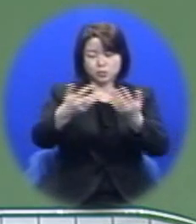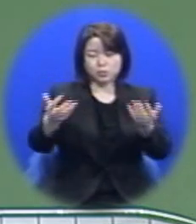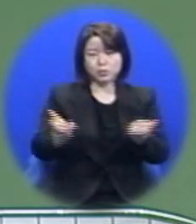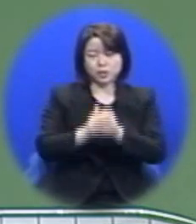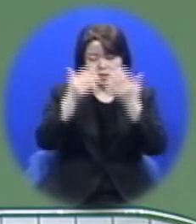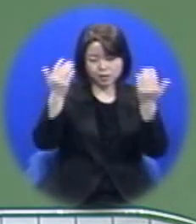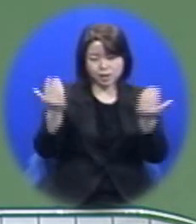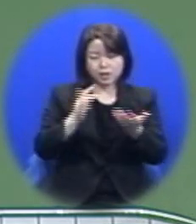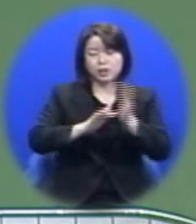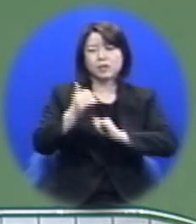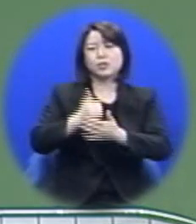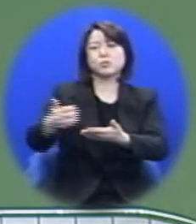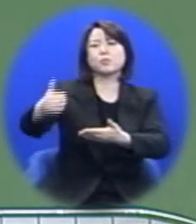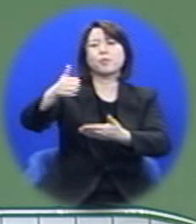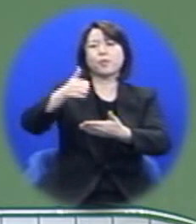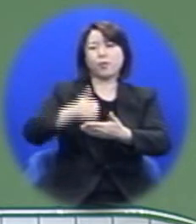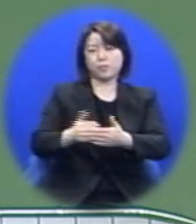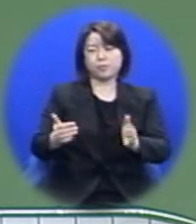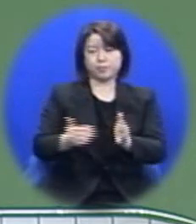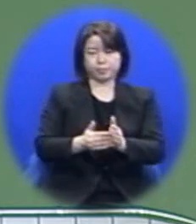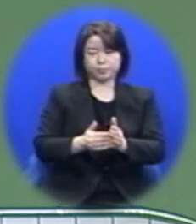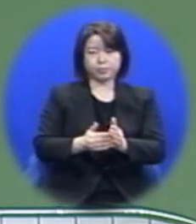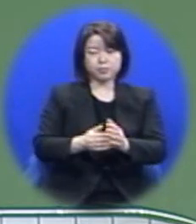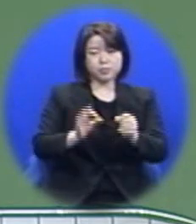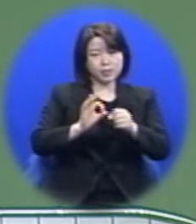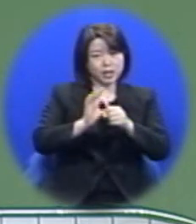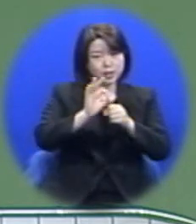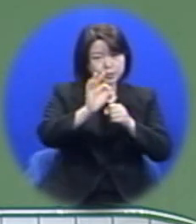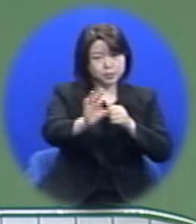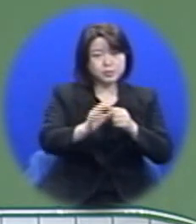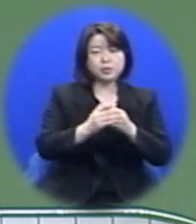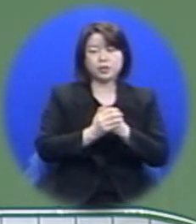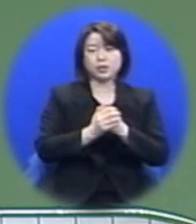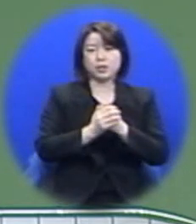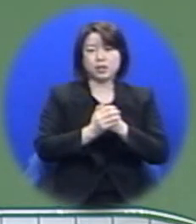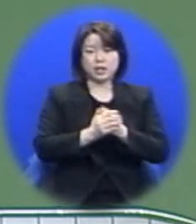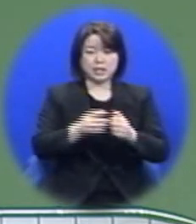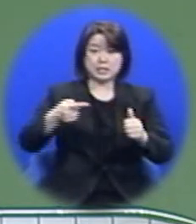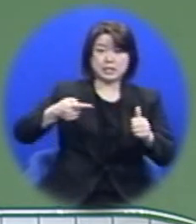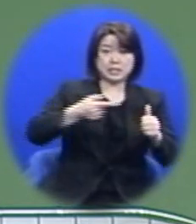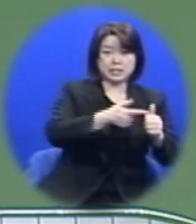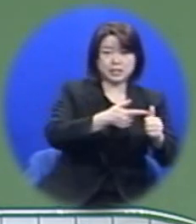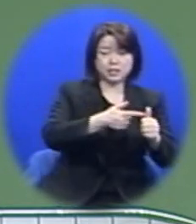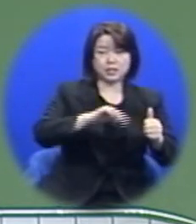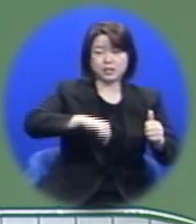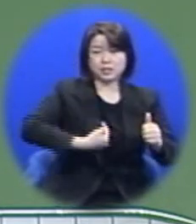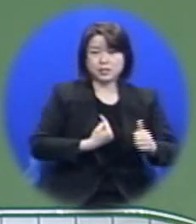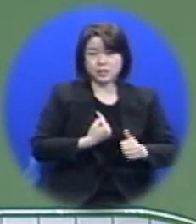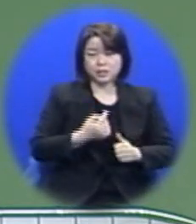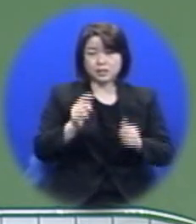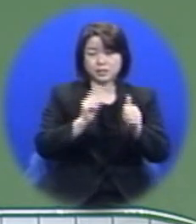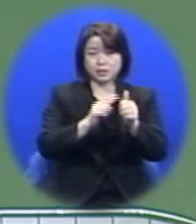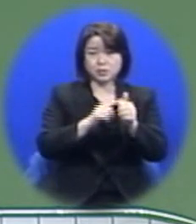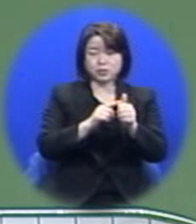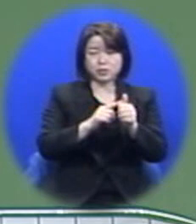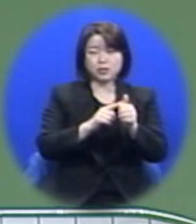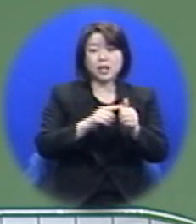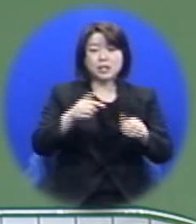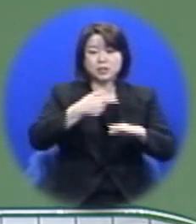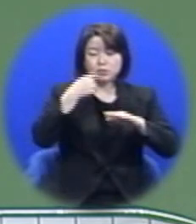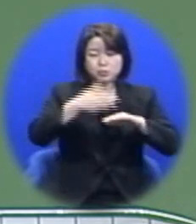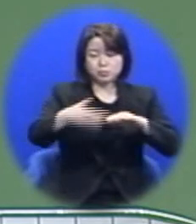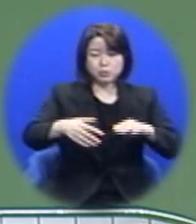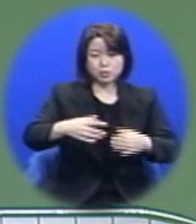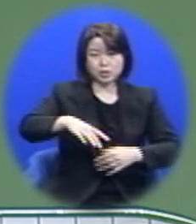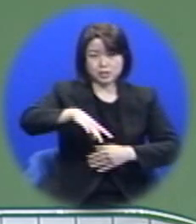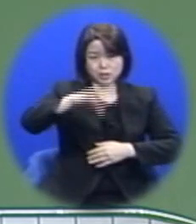10년 뒤에 그 다섯 명의 선교사를 살해했던 장본이었던 키모는 부족 최초의 목사가 됐고